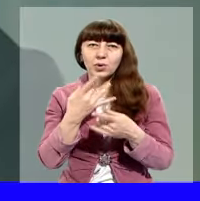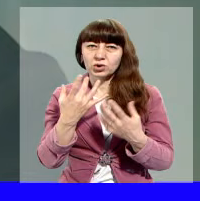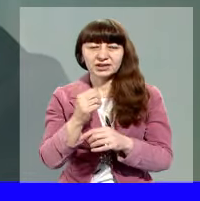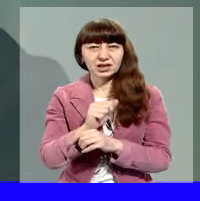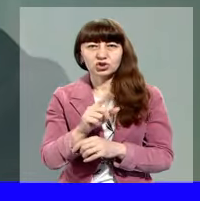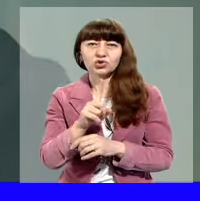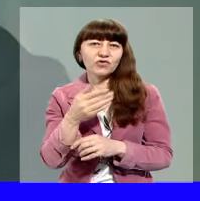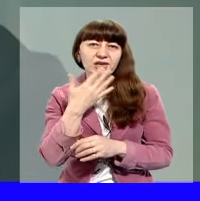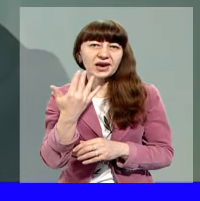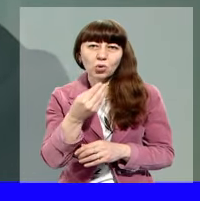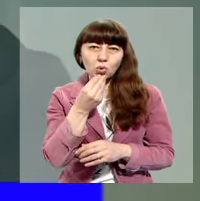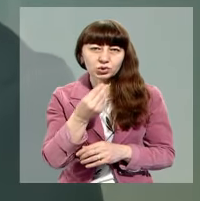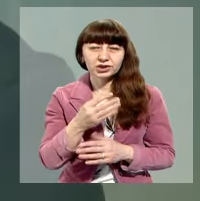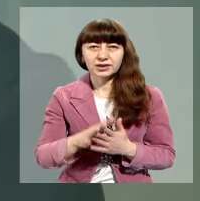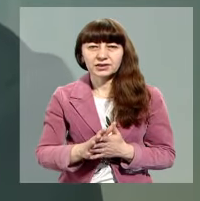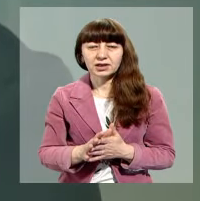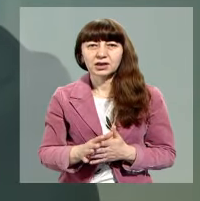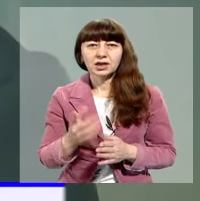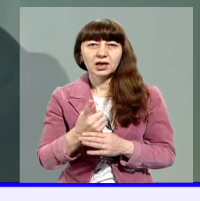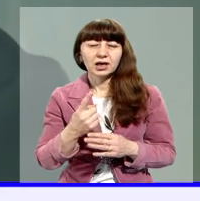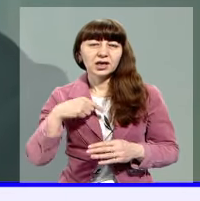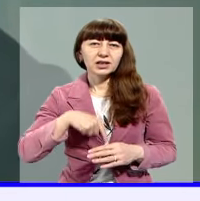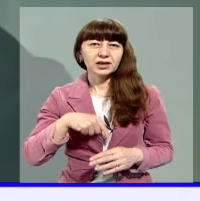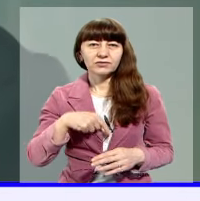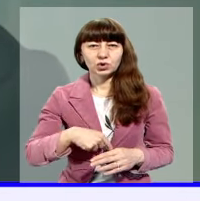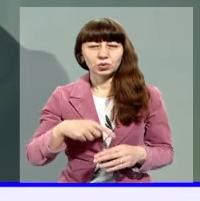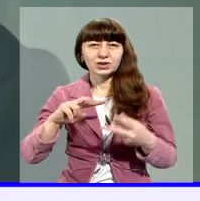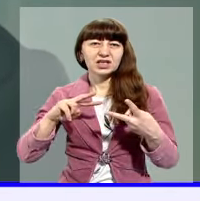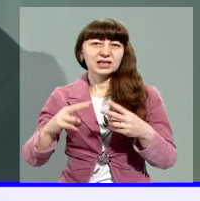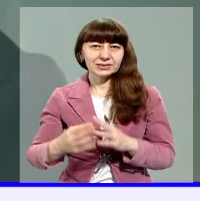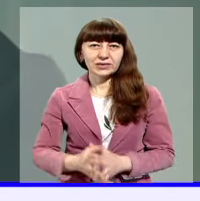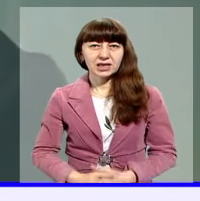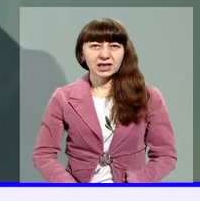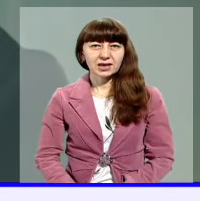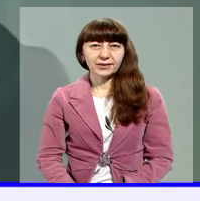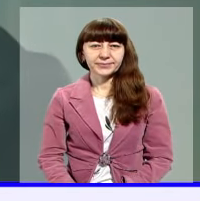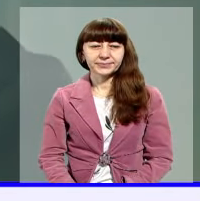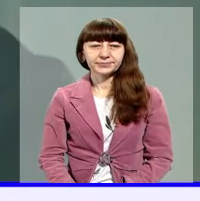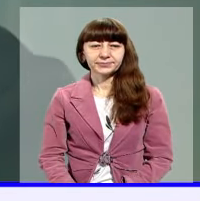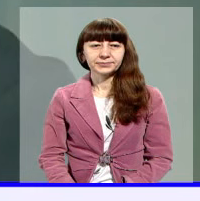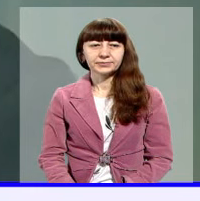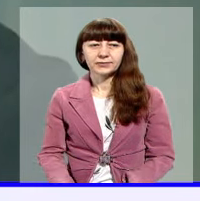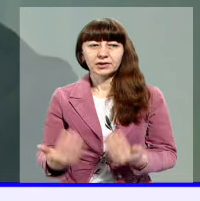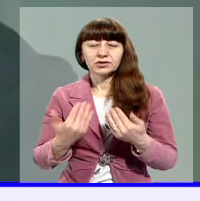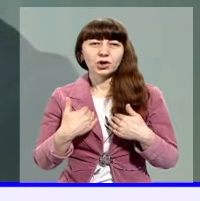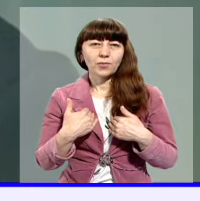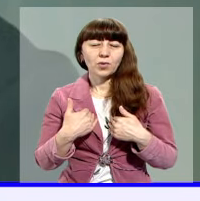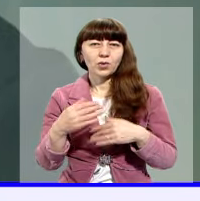арасында келіп аруақтарға оқытып жүреміз. Күйеммен, күйем қазір жұмыста, мен кішкене қолым